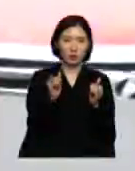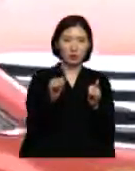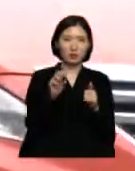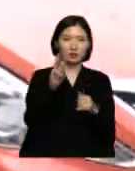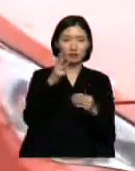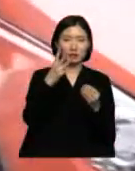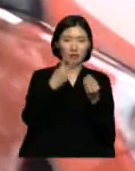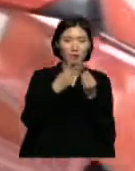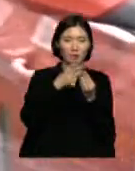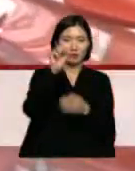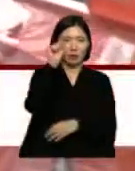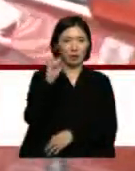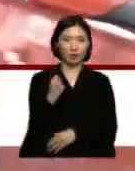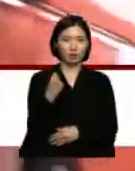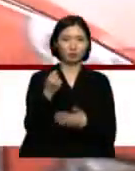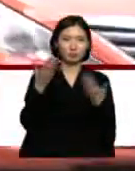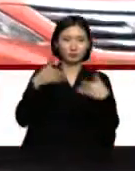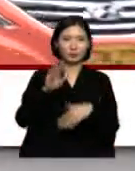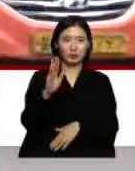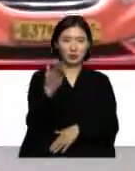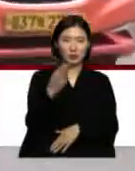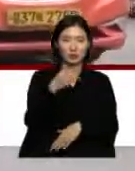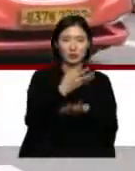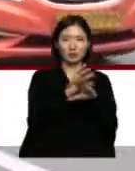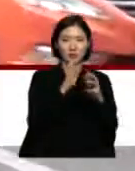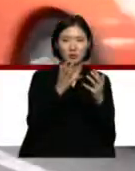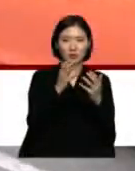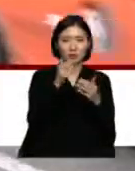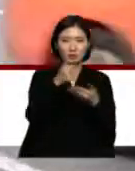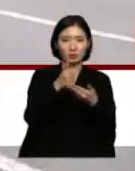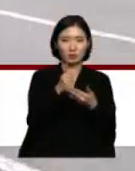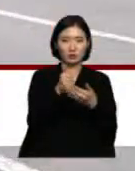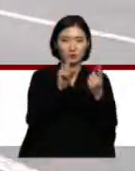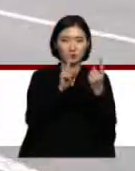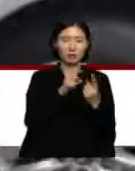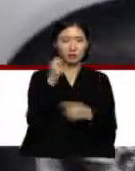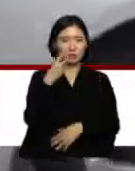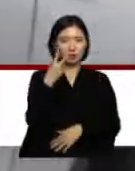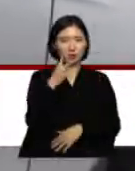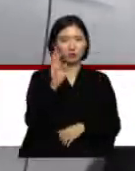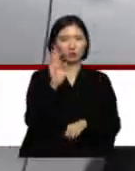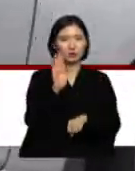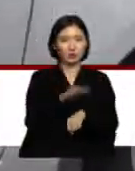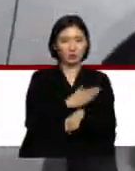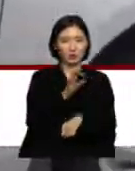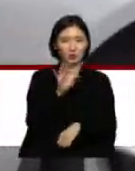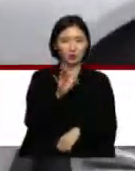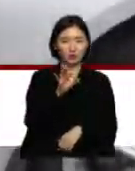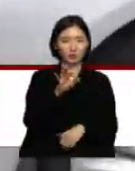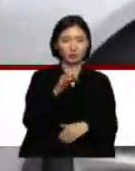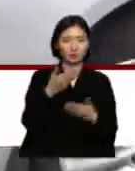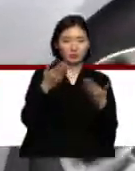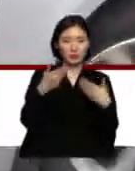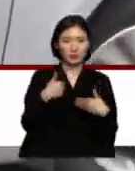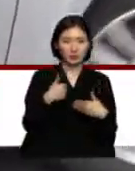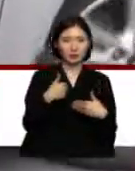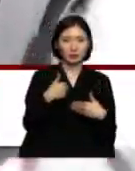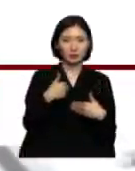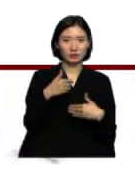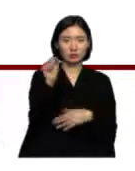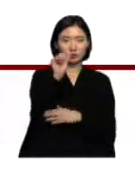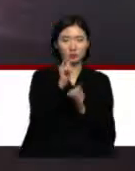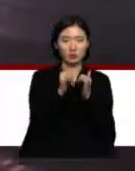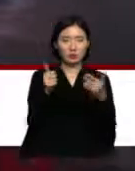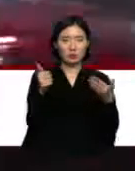받았습니다. 서울시는 외국인 승객을 대상으로 상습적으로 부당 요금을 징수한 택시 운전자 A씨에게